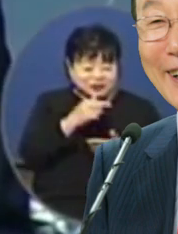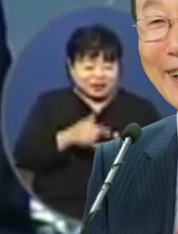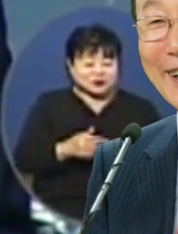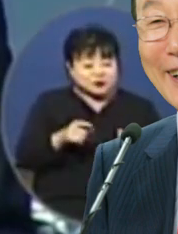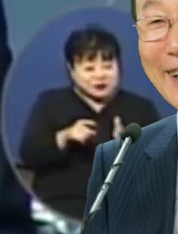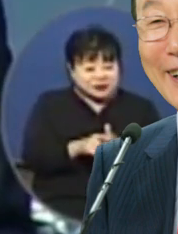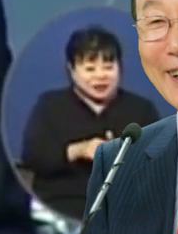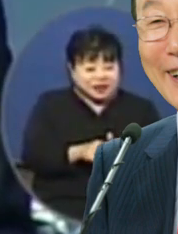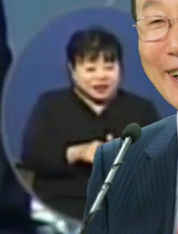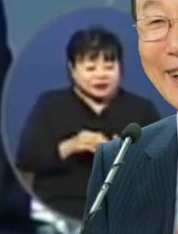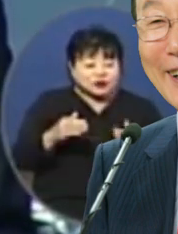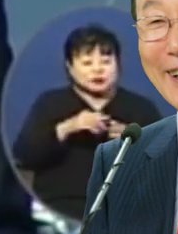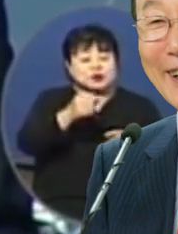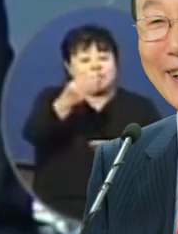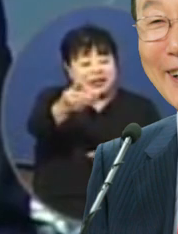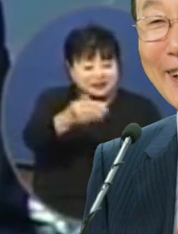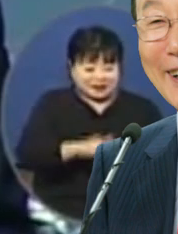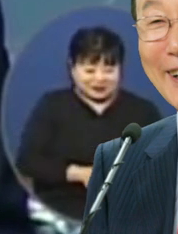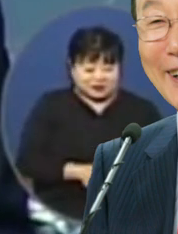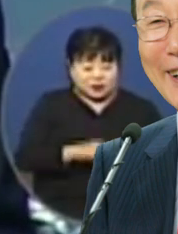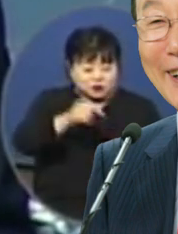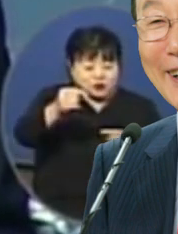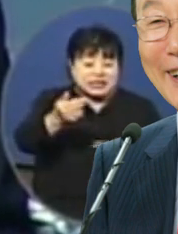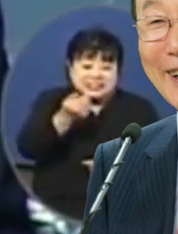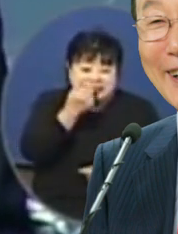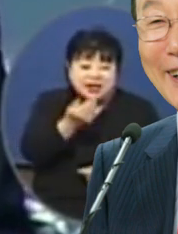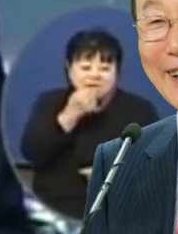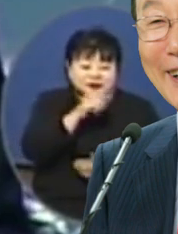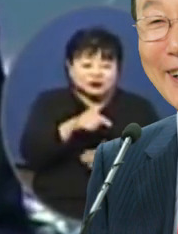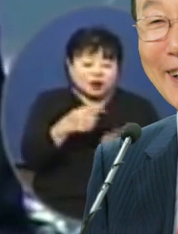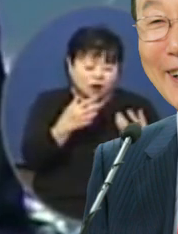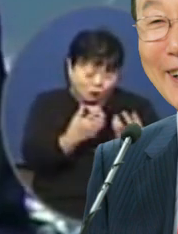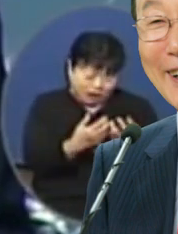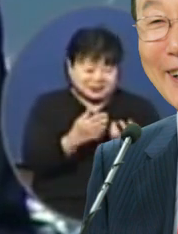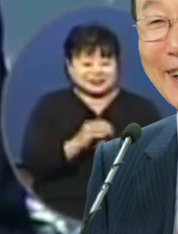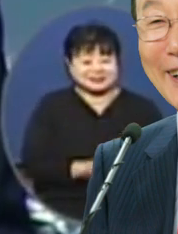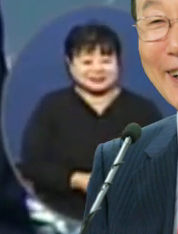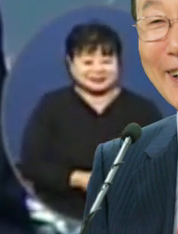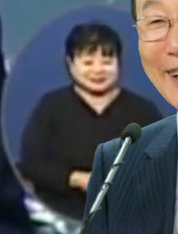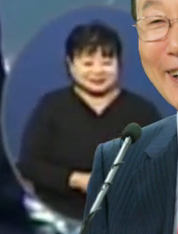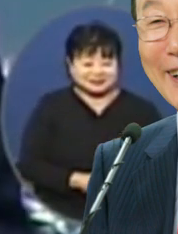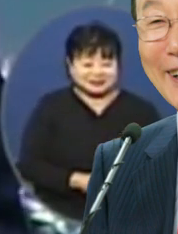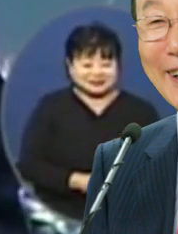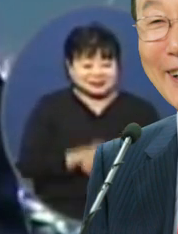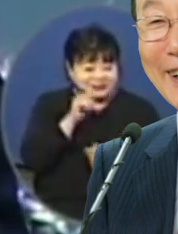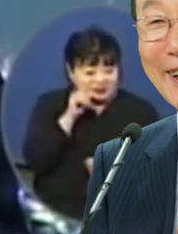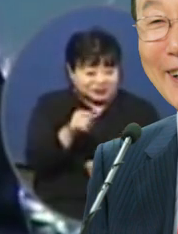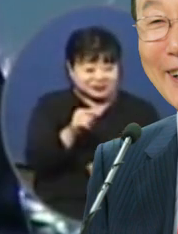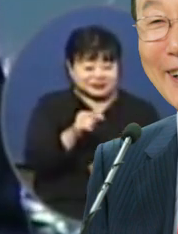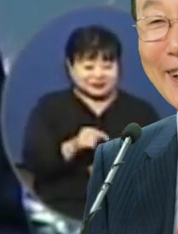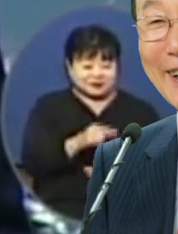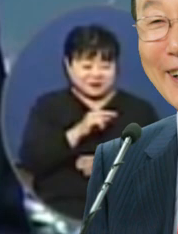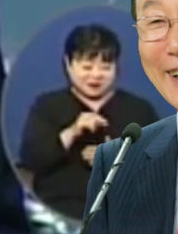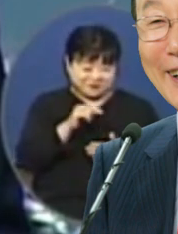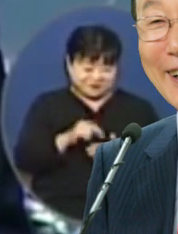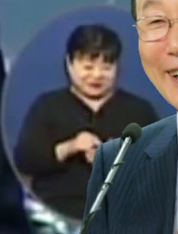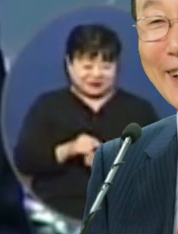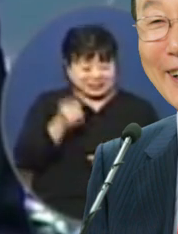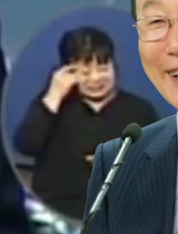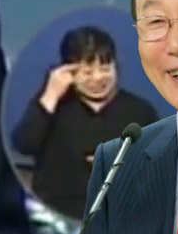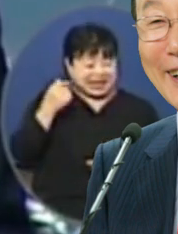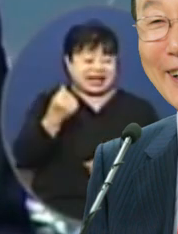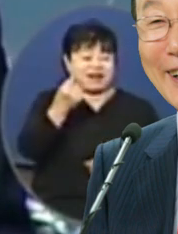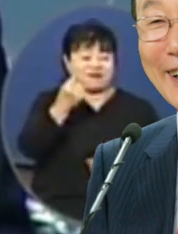믿어라 그래야만 너와 내 집이 구원을 얻으리라. 구원의 생명이 그 속에 꽉 들어있는 것입니다. 그것을 마음속에